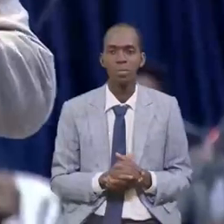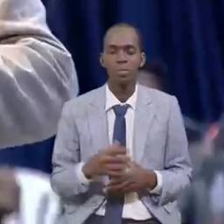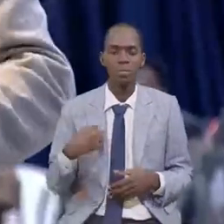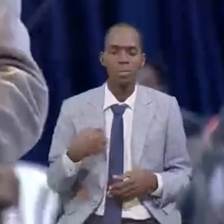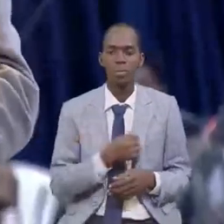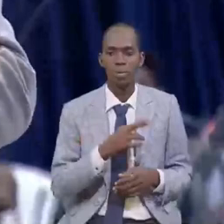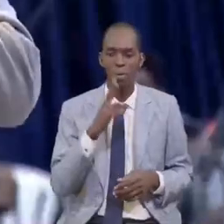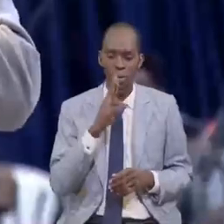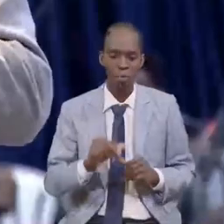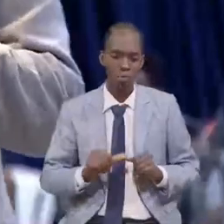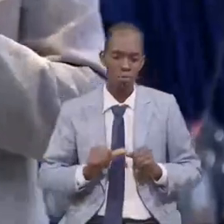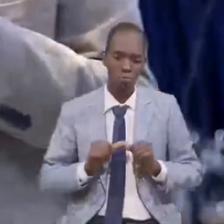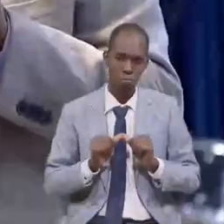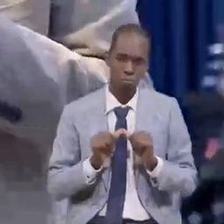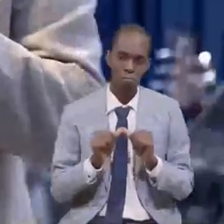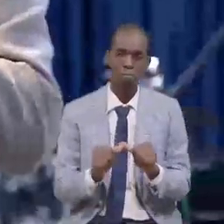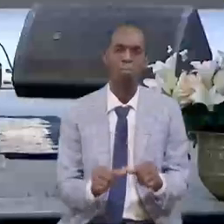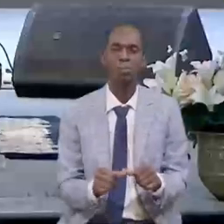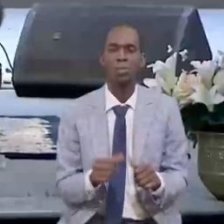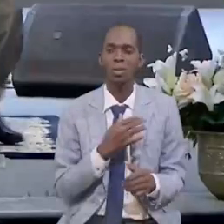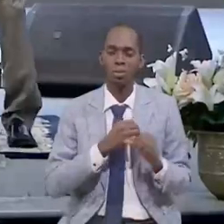Et nous sommes fermes en cela.